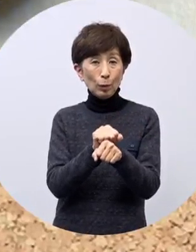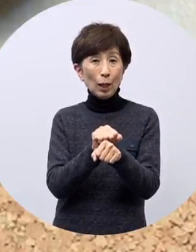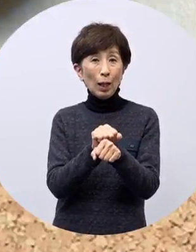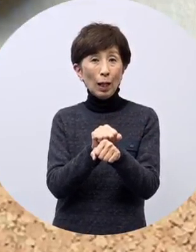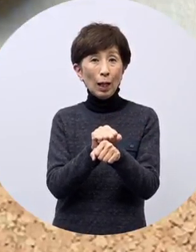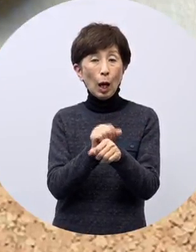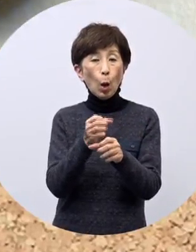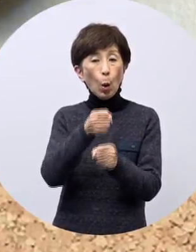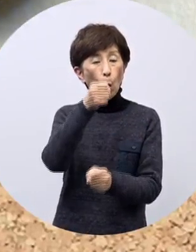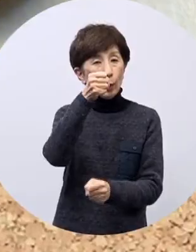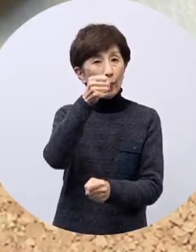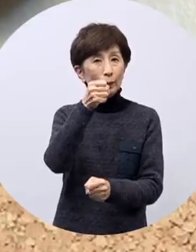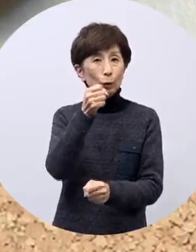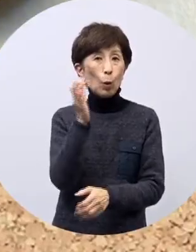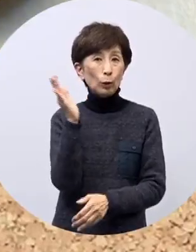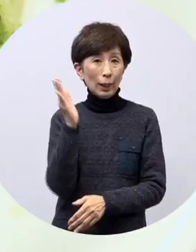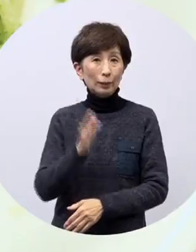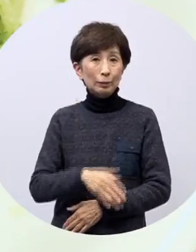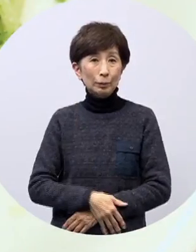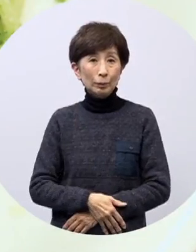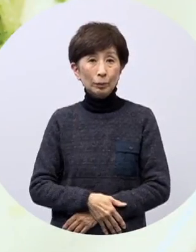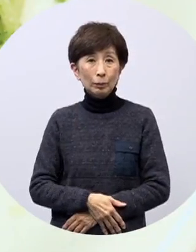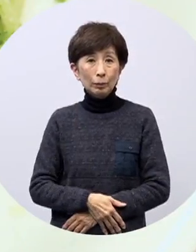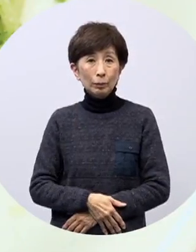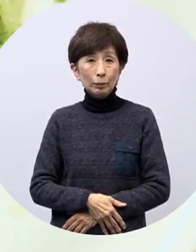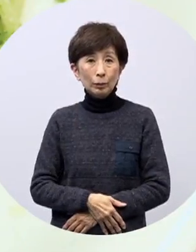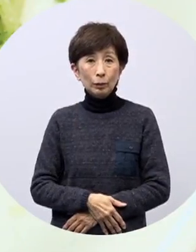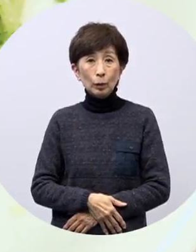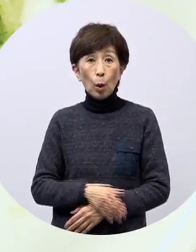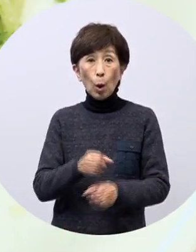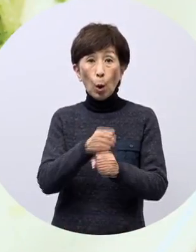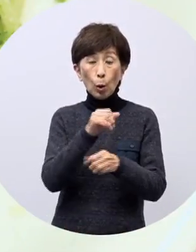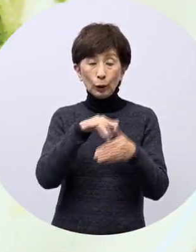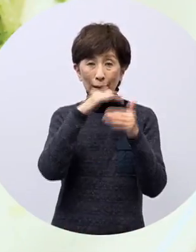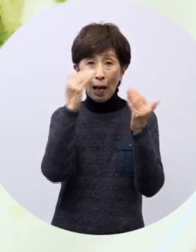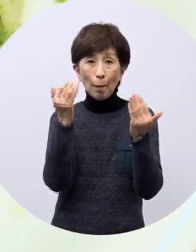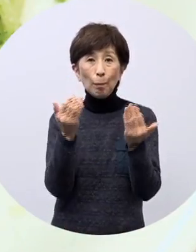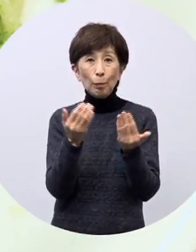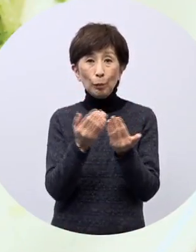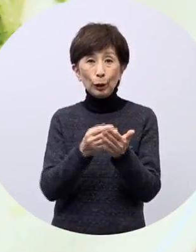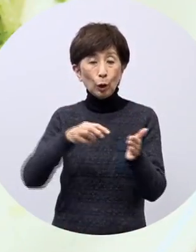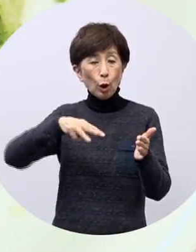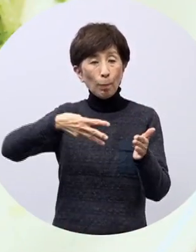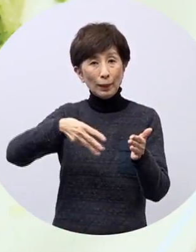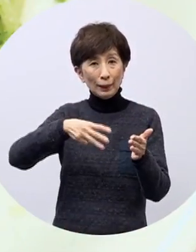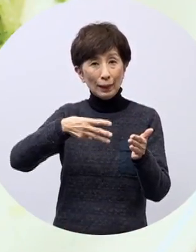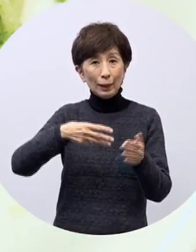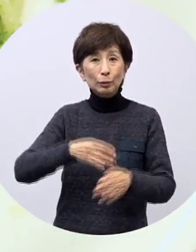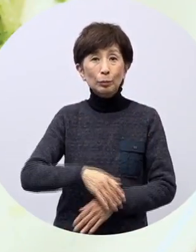んのほうれん草を使います。今回はほうれん草たっぷりのパスタです。